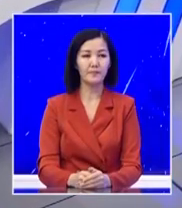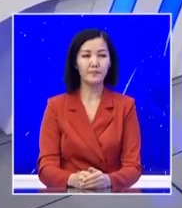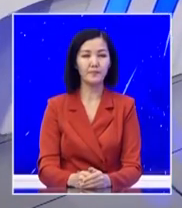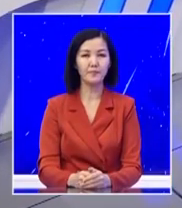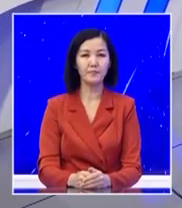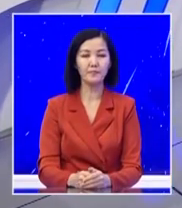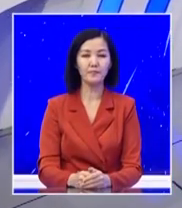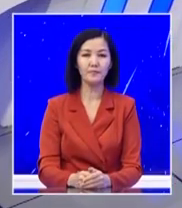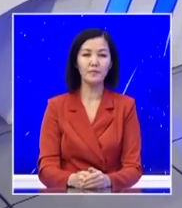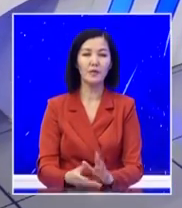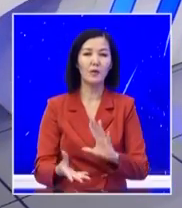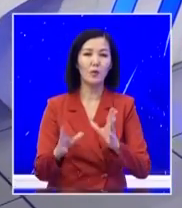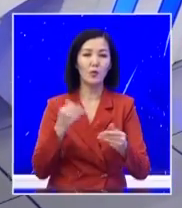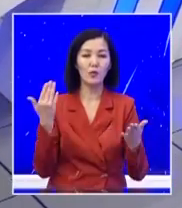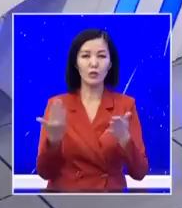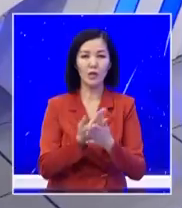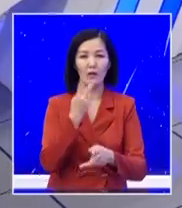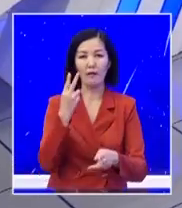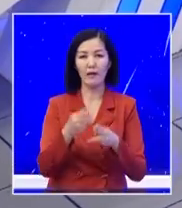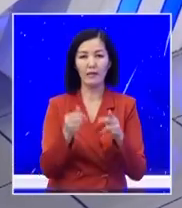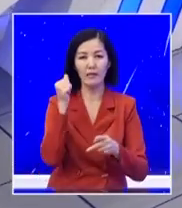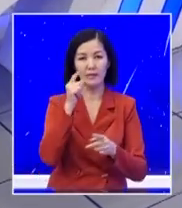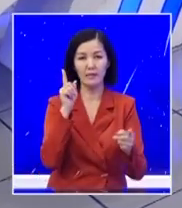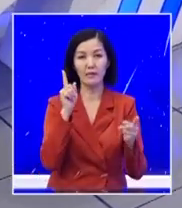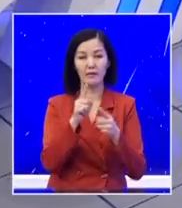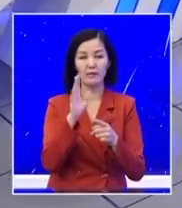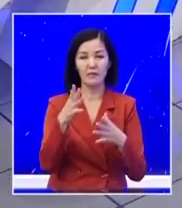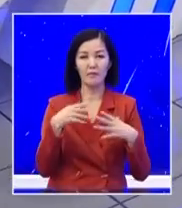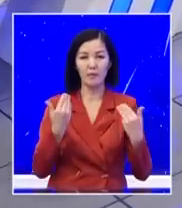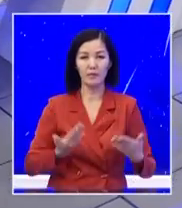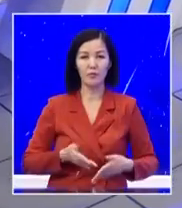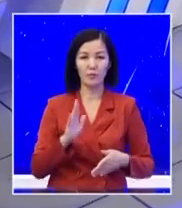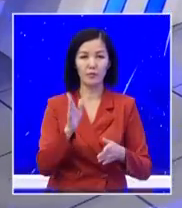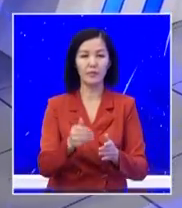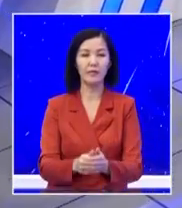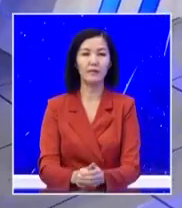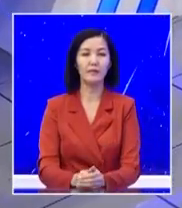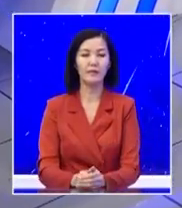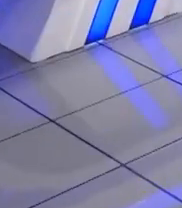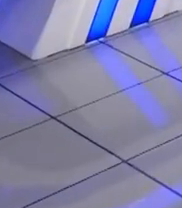Құрметті көрермен, бүгінге осы, біз өздеріңізбен эфирде қауышамыз. Аман сау болыңыз.